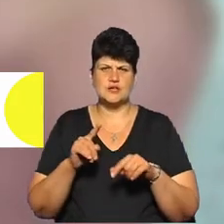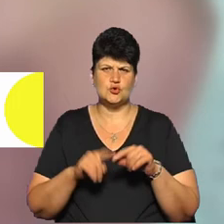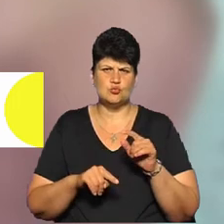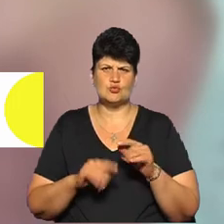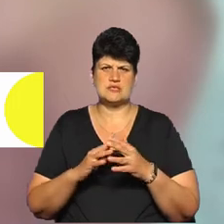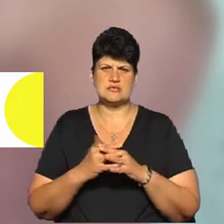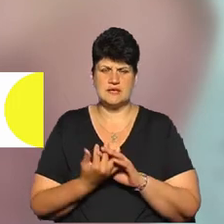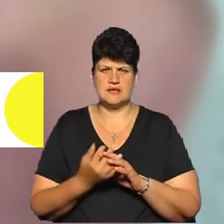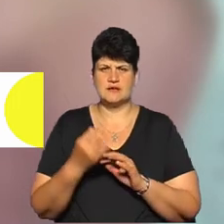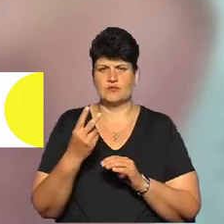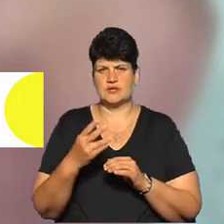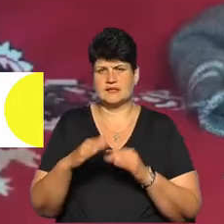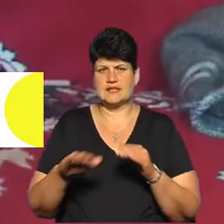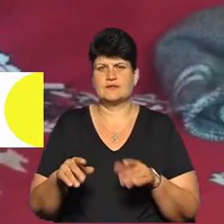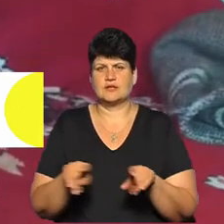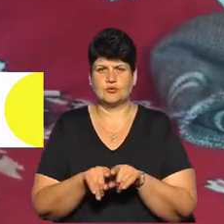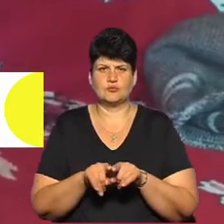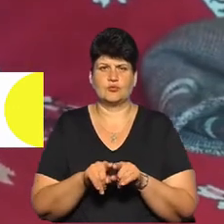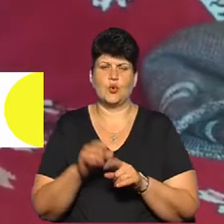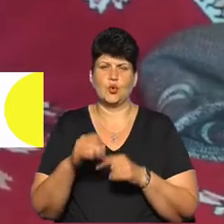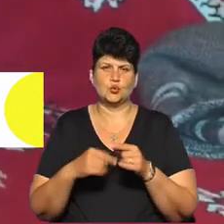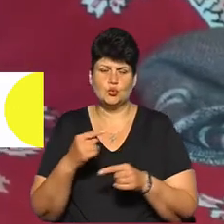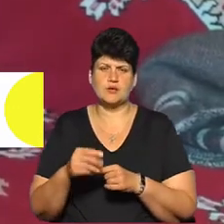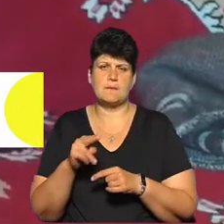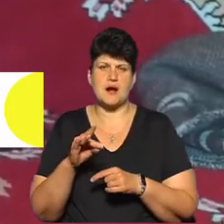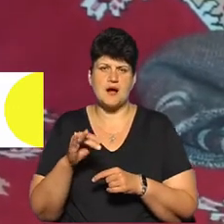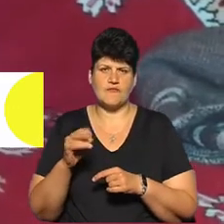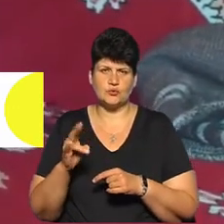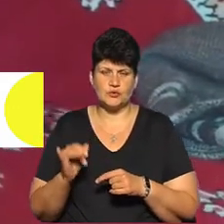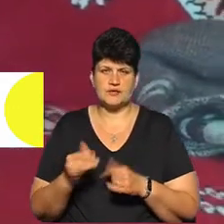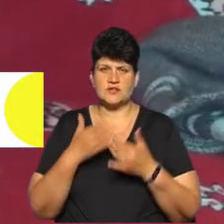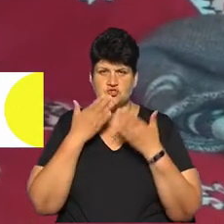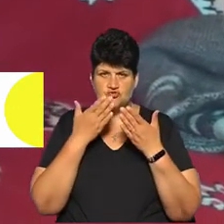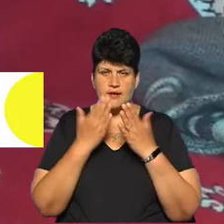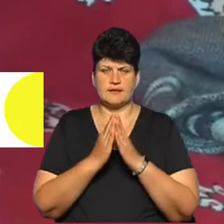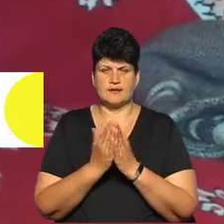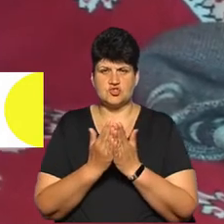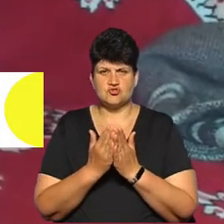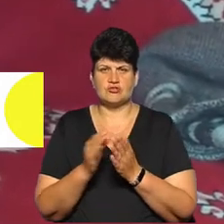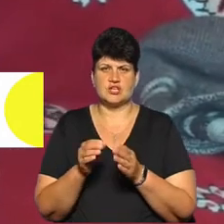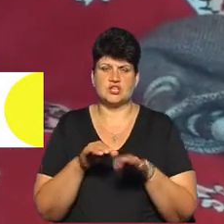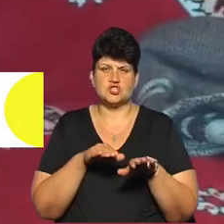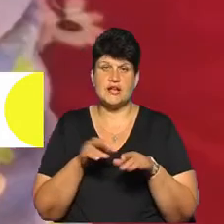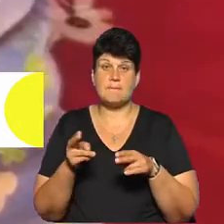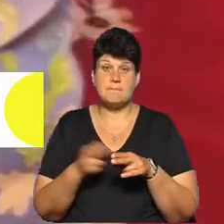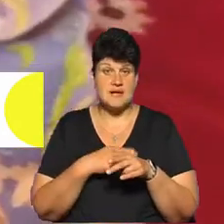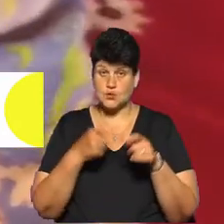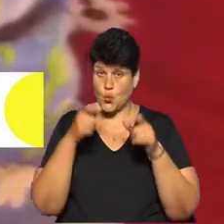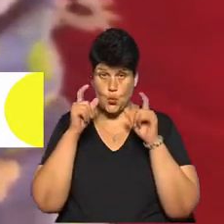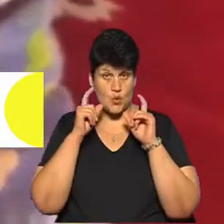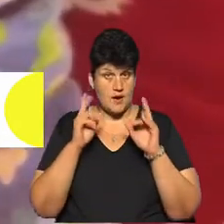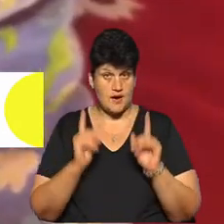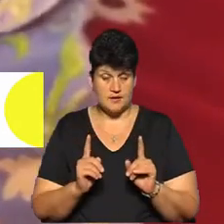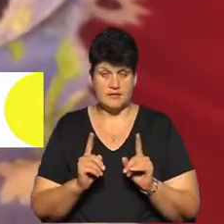онуків, правнуків і праправнуків. Незважаючи на вік, Параскева Антонюк читає книжки, шиє без окулярів, а також